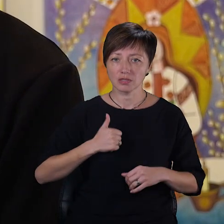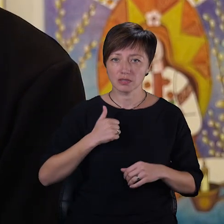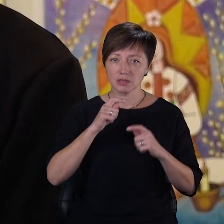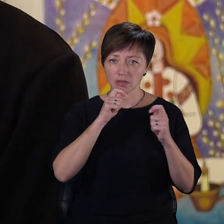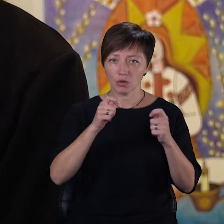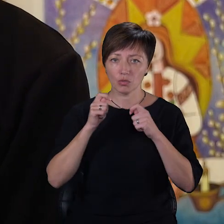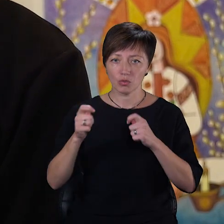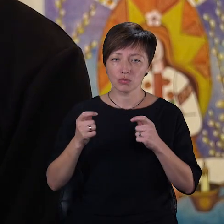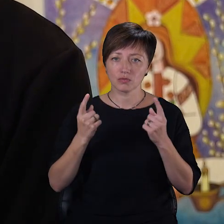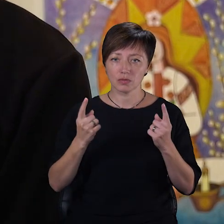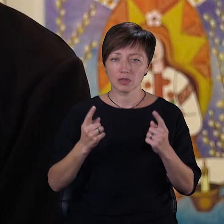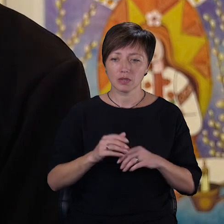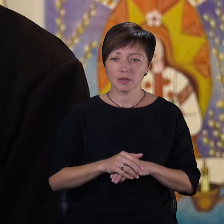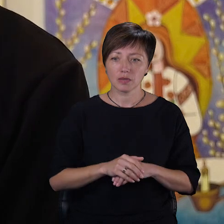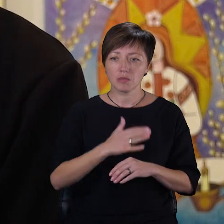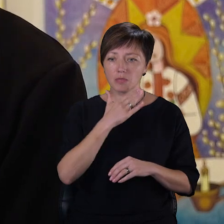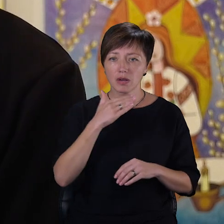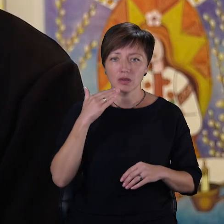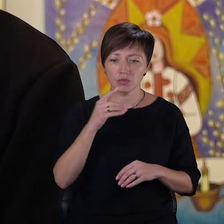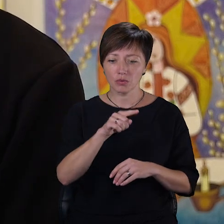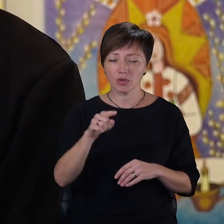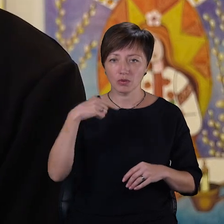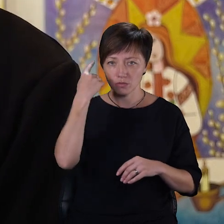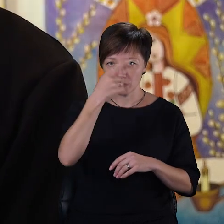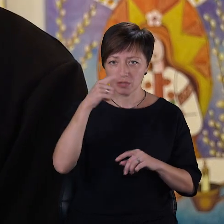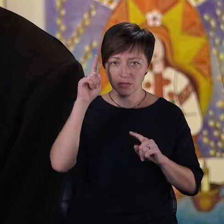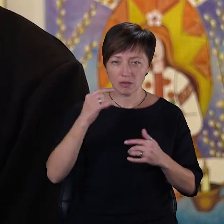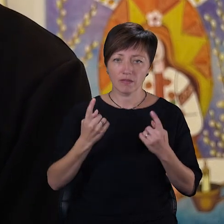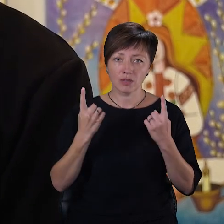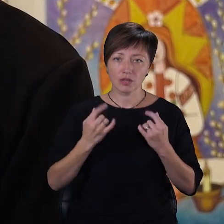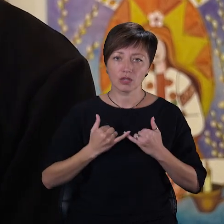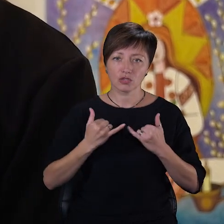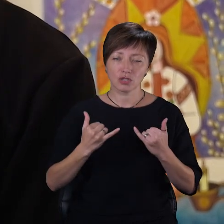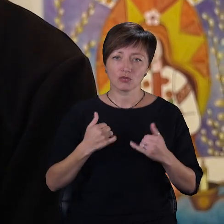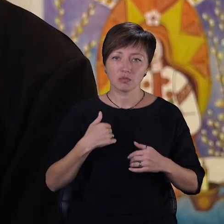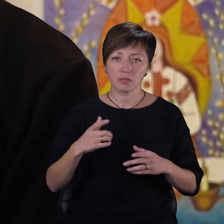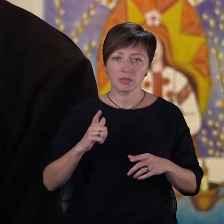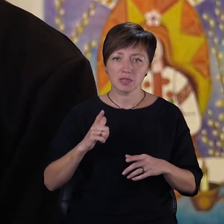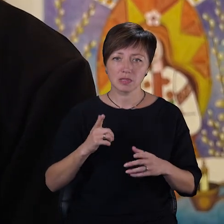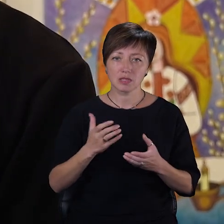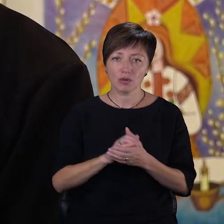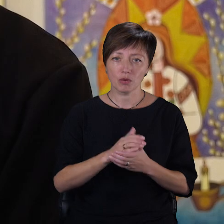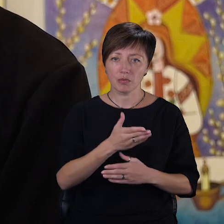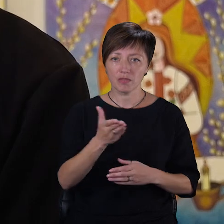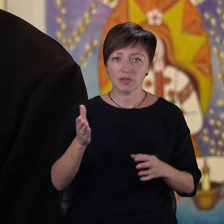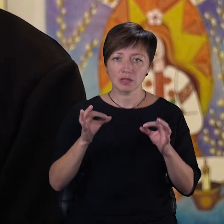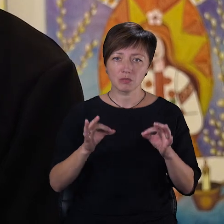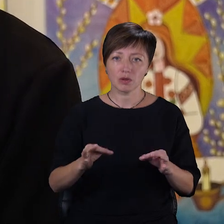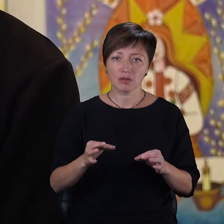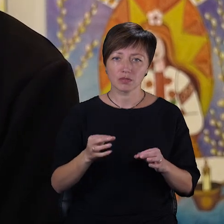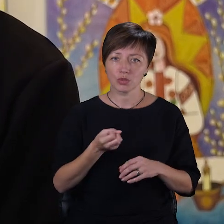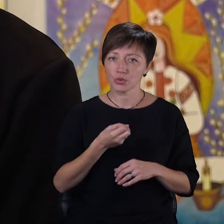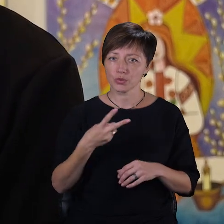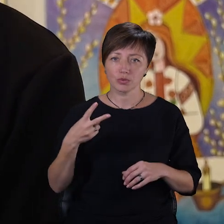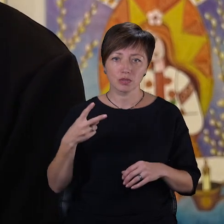нагороджувати. Багатьох я знаю особисто, і для мене велика честь, що ми знайомі, тому що ви насправді круті